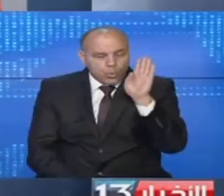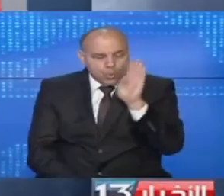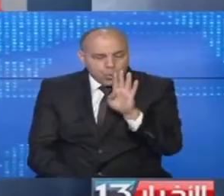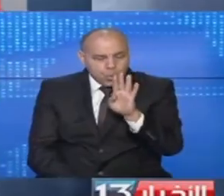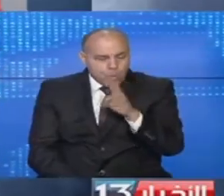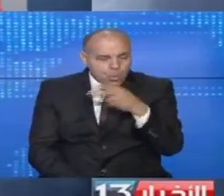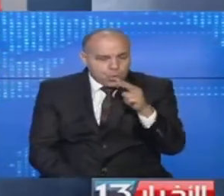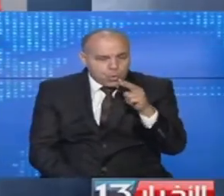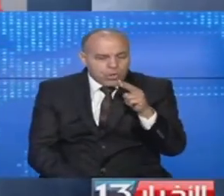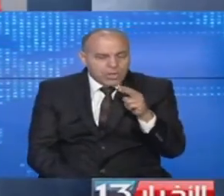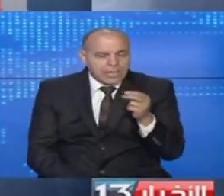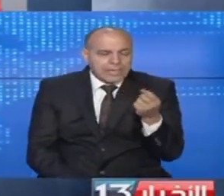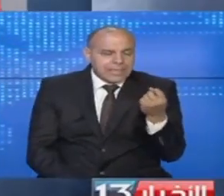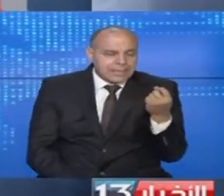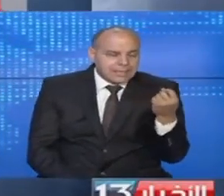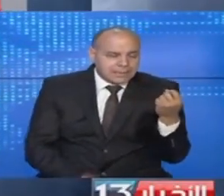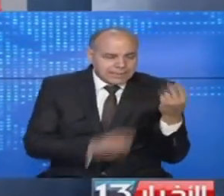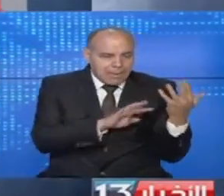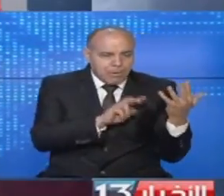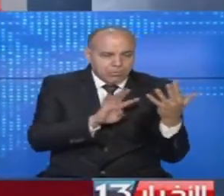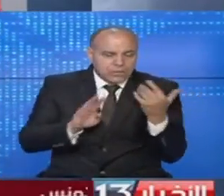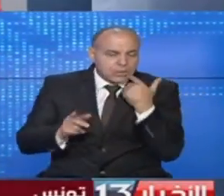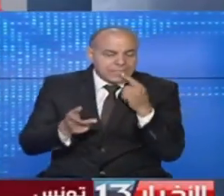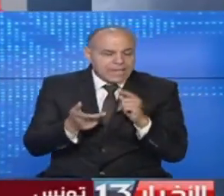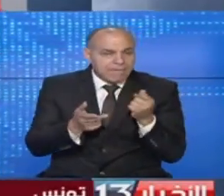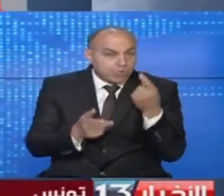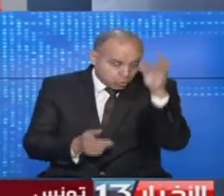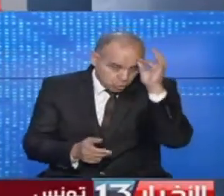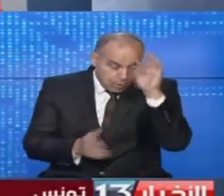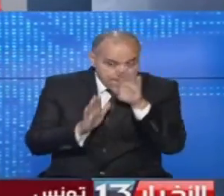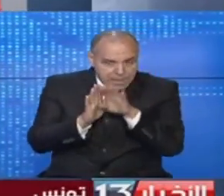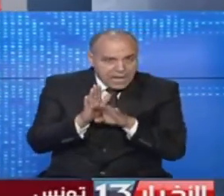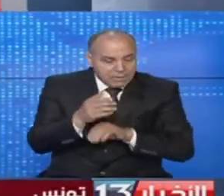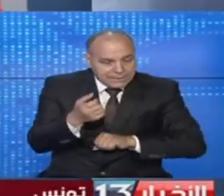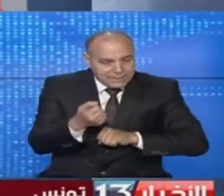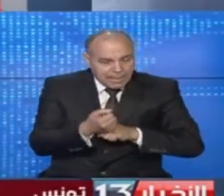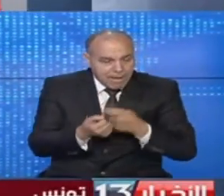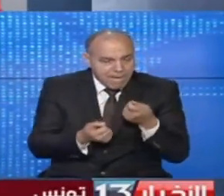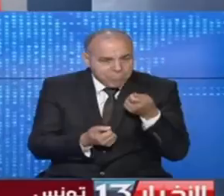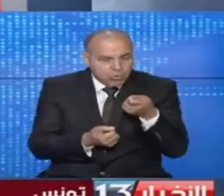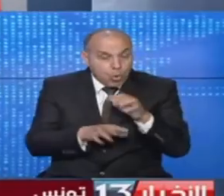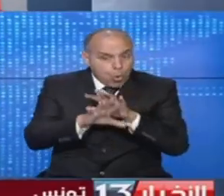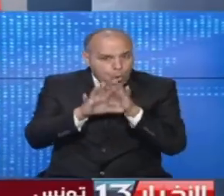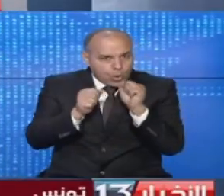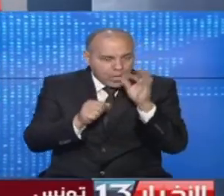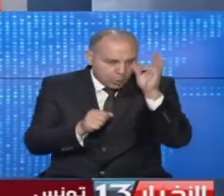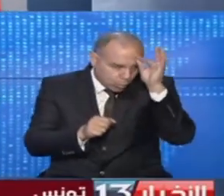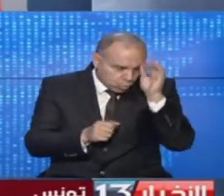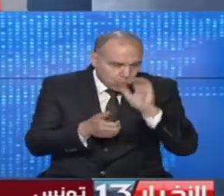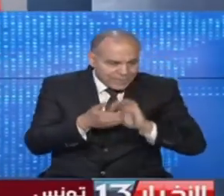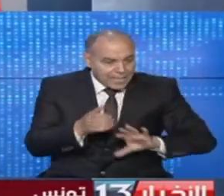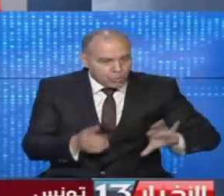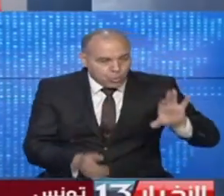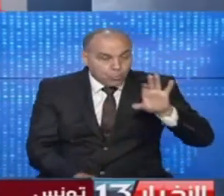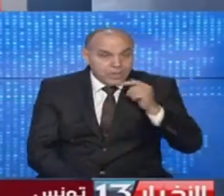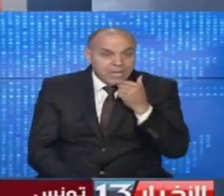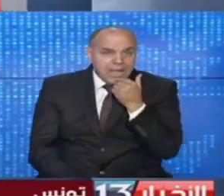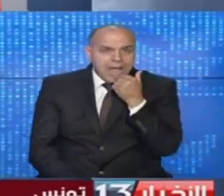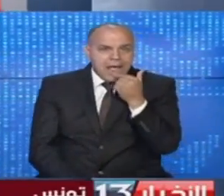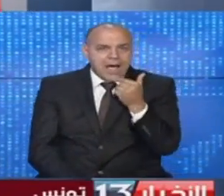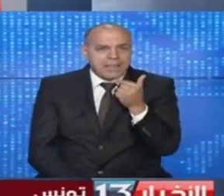994 مليون دينار، لفائدة تونس في إطار برنامج الدعم المالي الكلي بين تونس والاتحاد